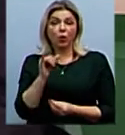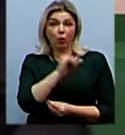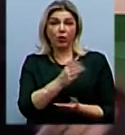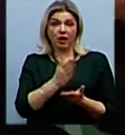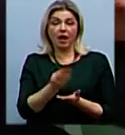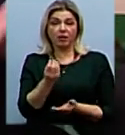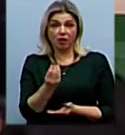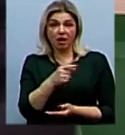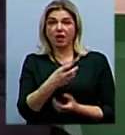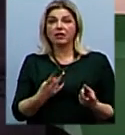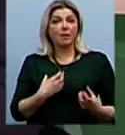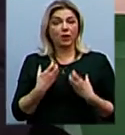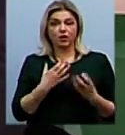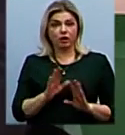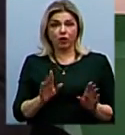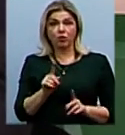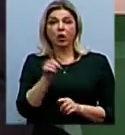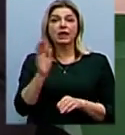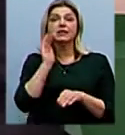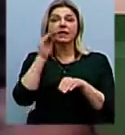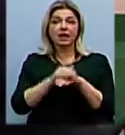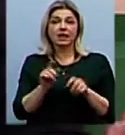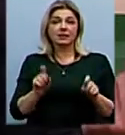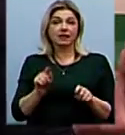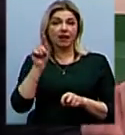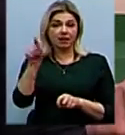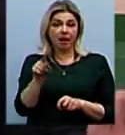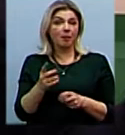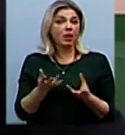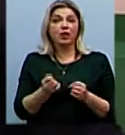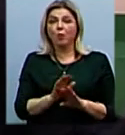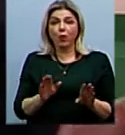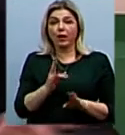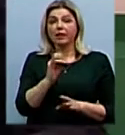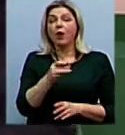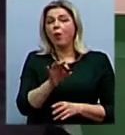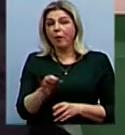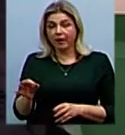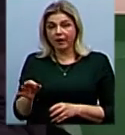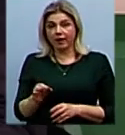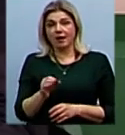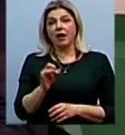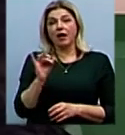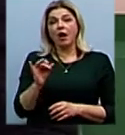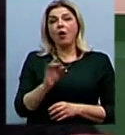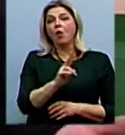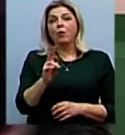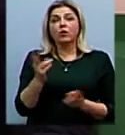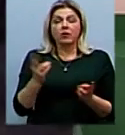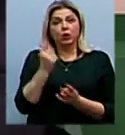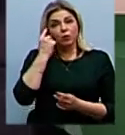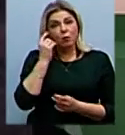що вони через те, що вони сьогодні весь день сиділи в сесійній залі, не отримали за це ні копійки. Десь треба годувати дітей, так?